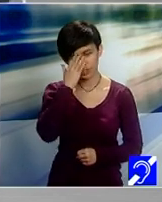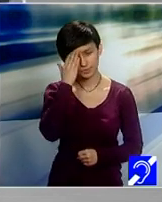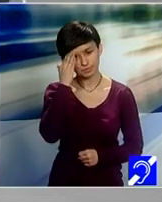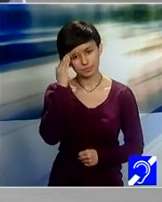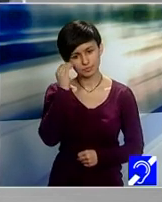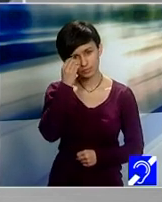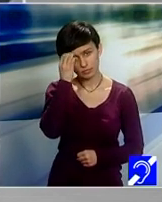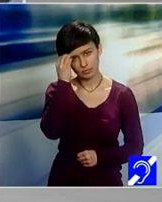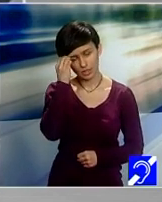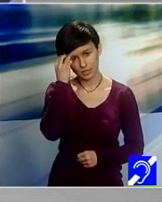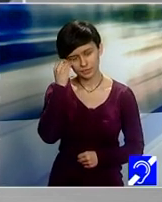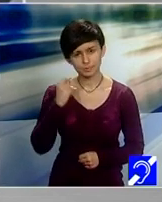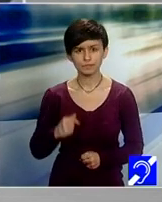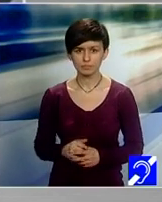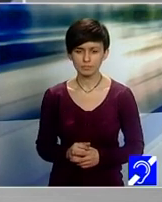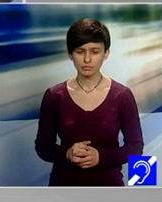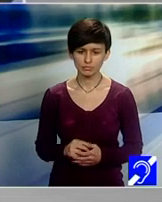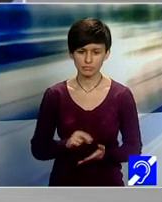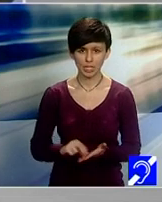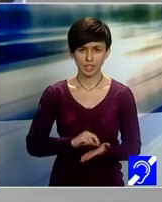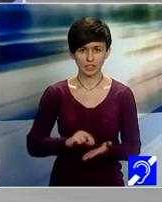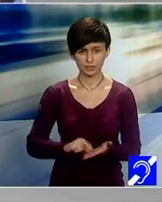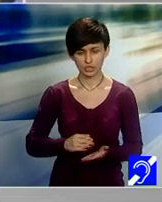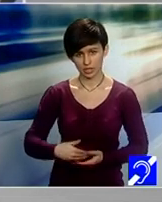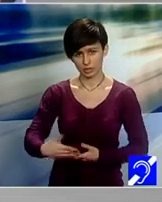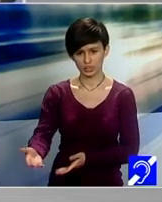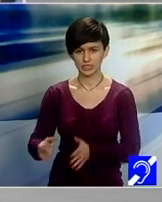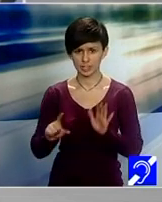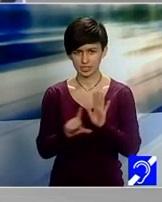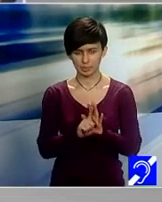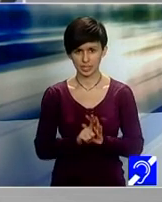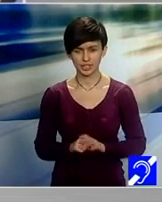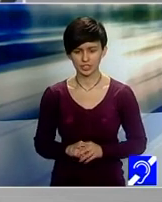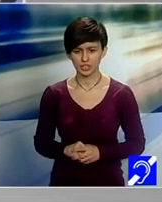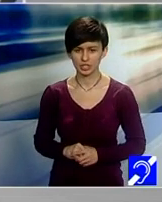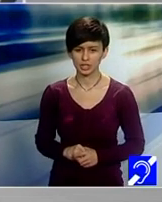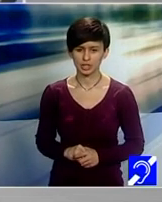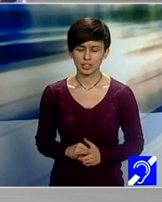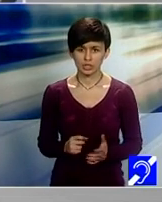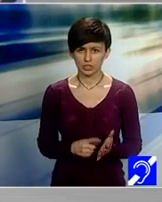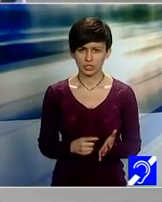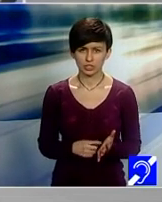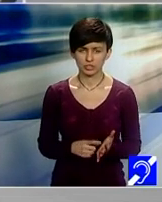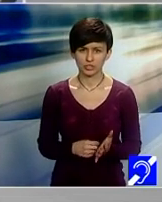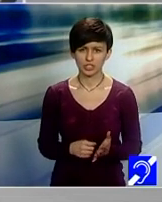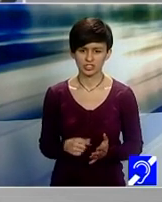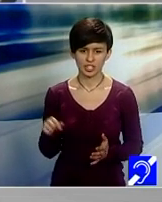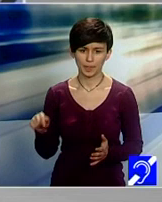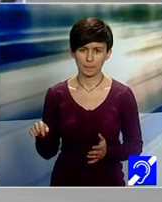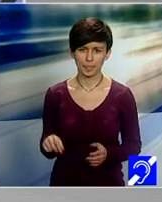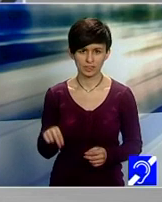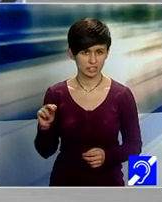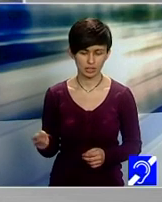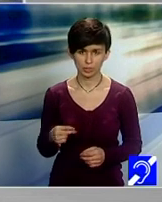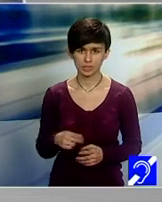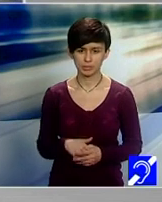legea aceasta, prevede procedura contestației și în cadrul contestațiilor vor invoca această excepție de neconstituționalitate.